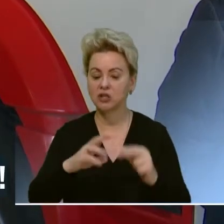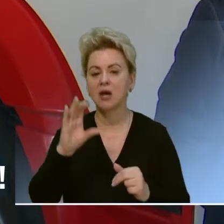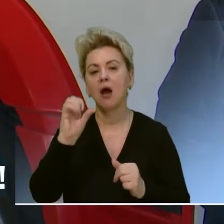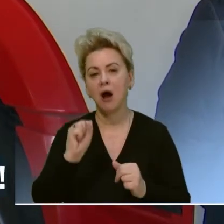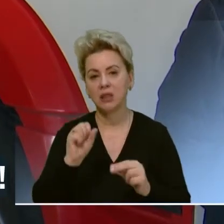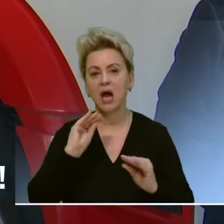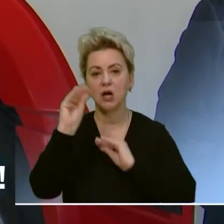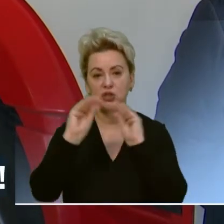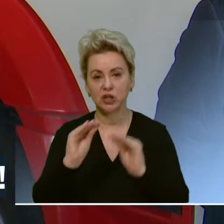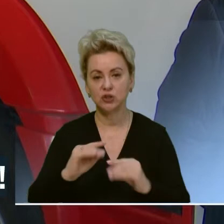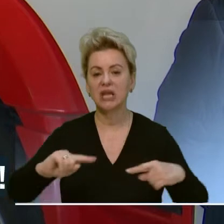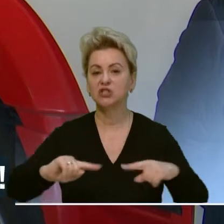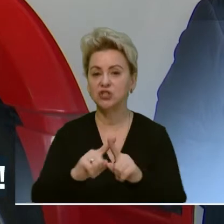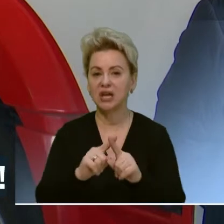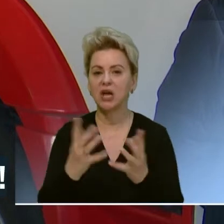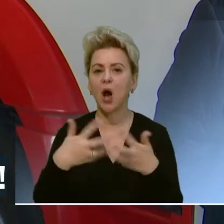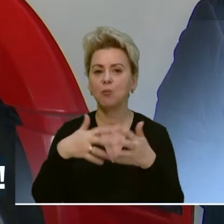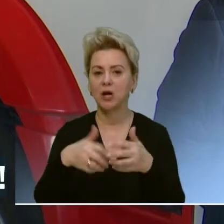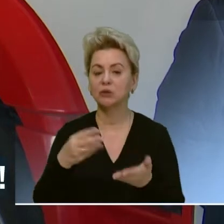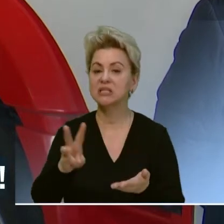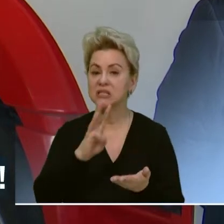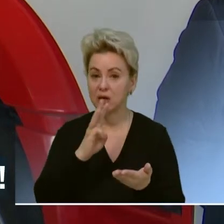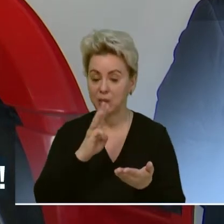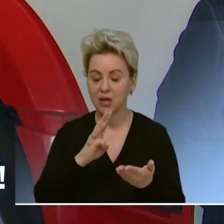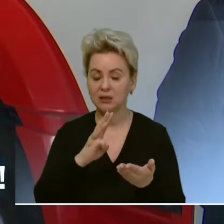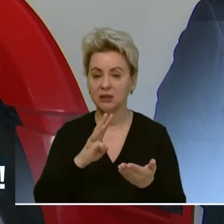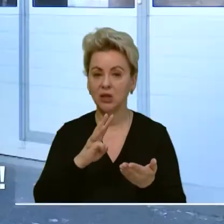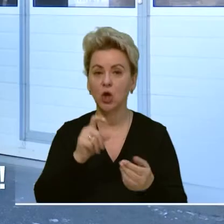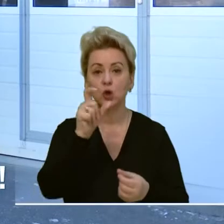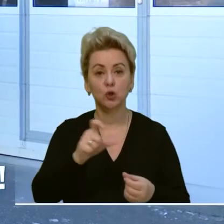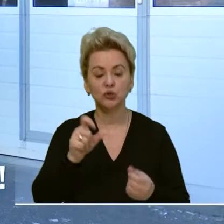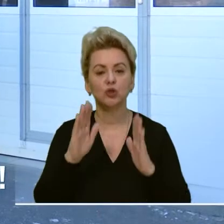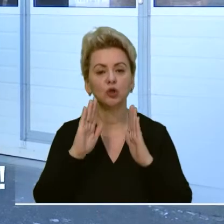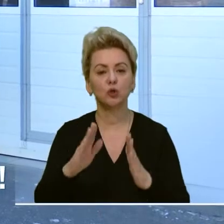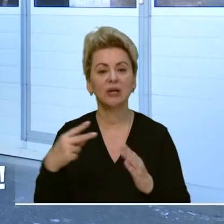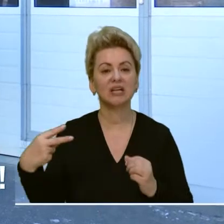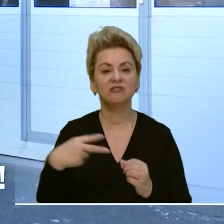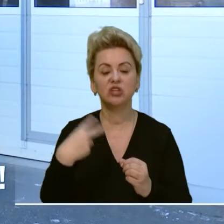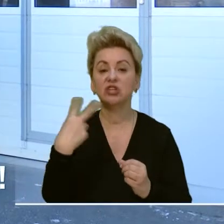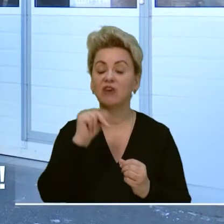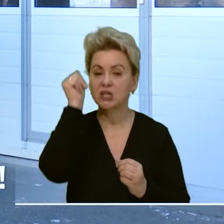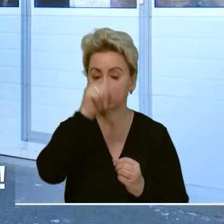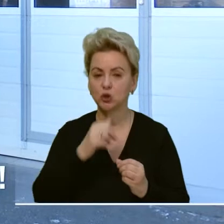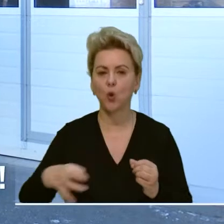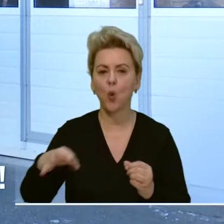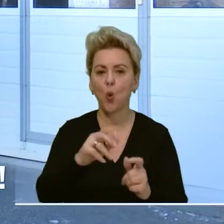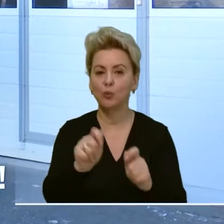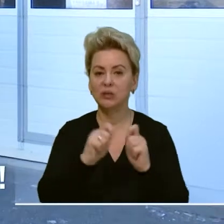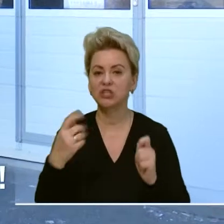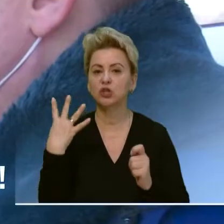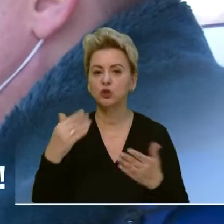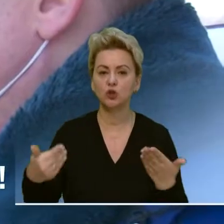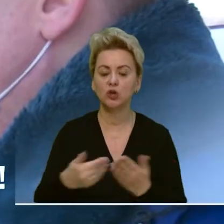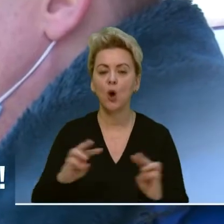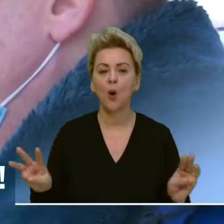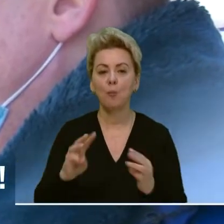на оснащение. Это техника, оборудование, зарплата людей. Только за 2020 в области открыли 4